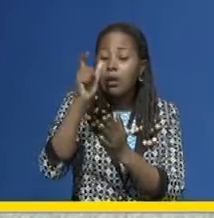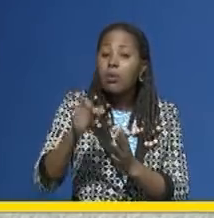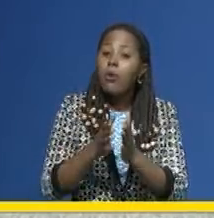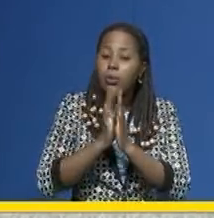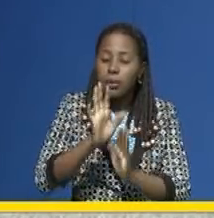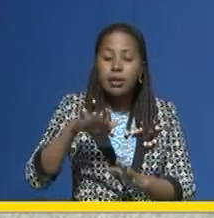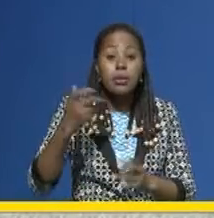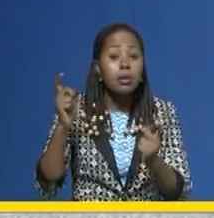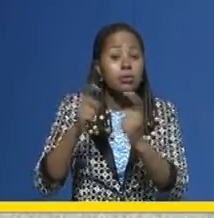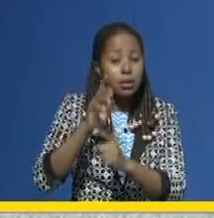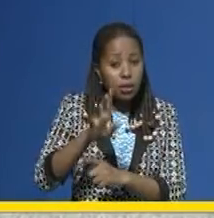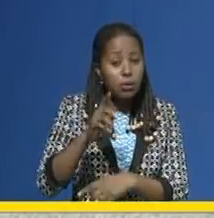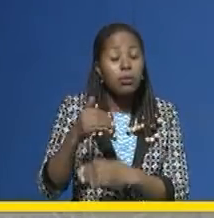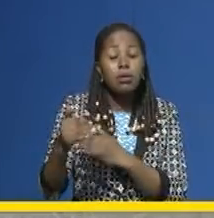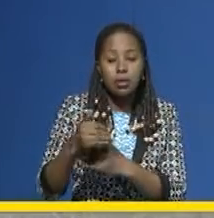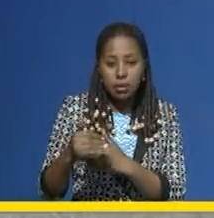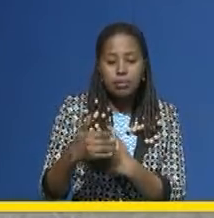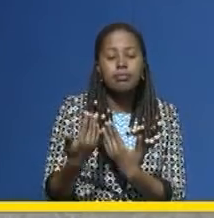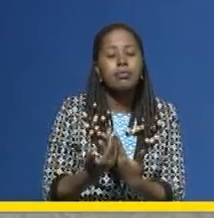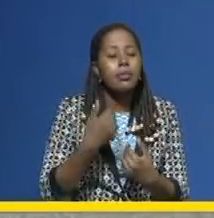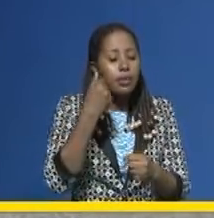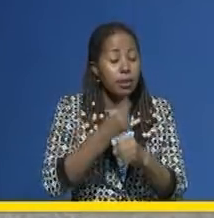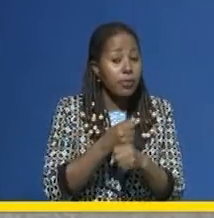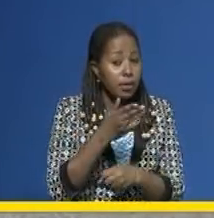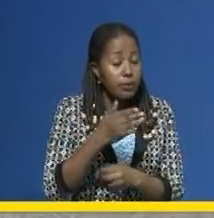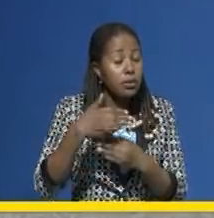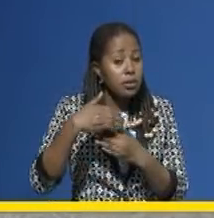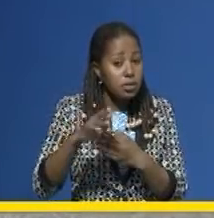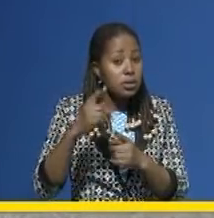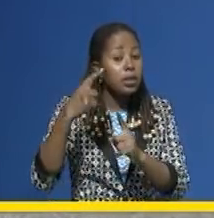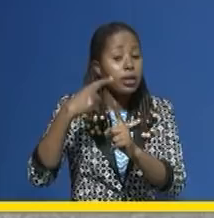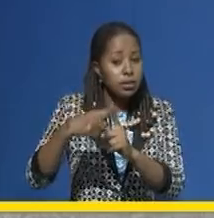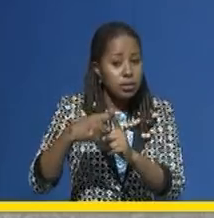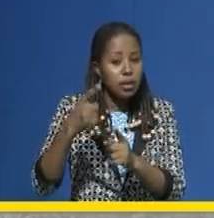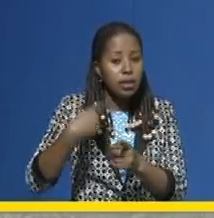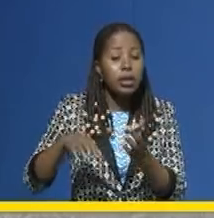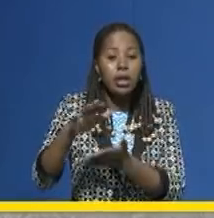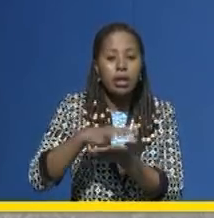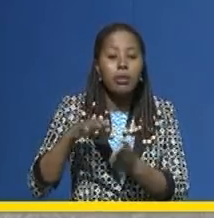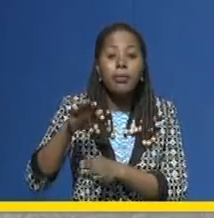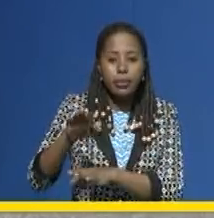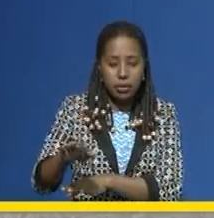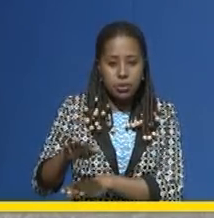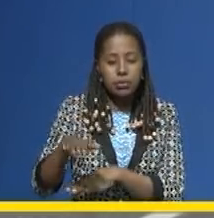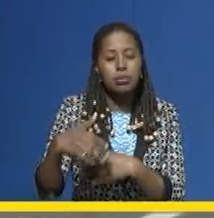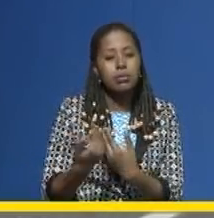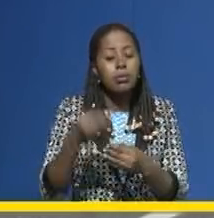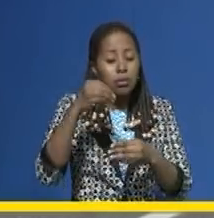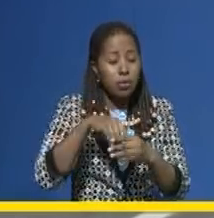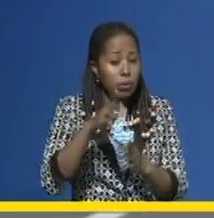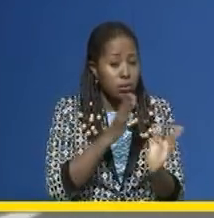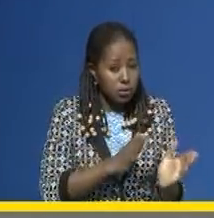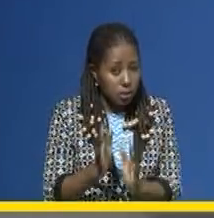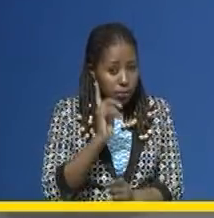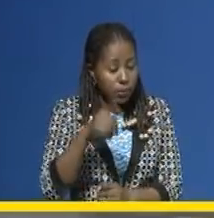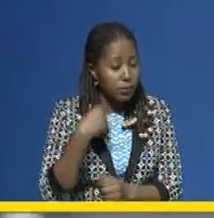bila kukutana nao kwa karibu, na akifanya hivyo nje ya kanisa kwenye eneo la maegesho. Ameweka utaratibu